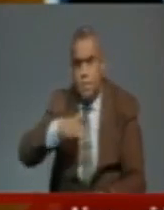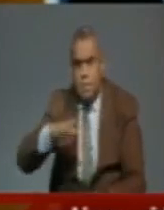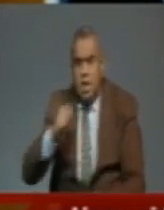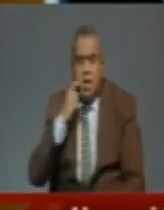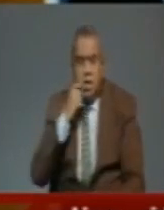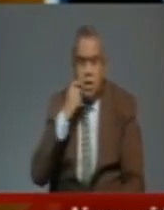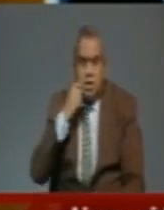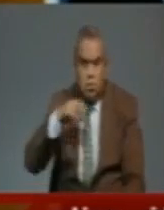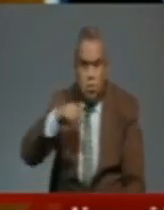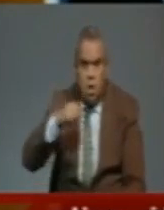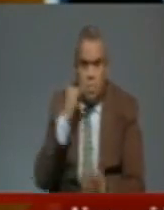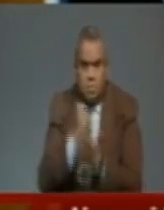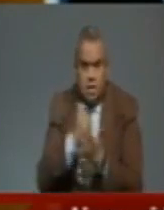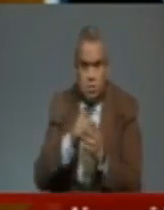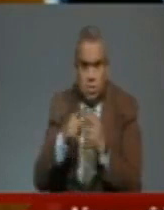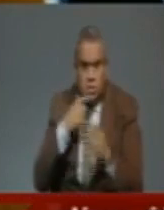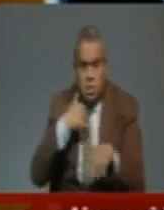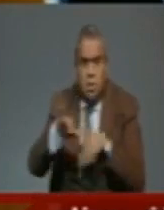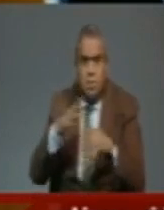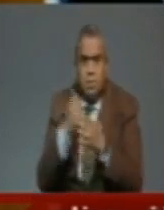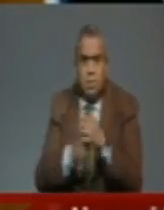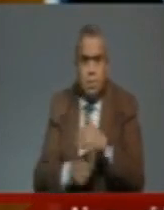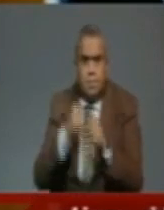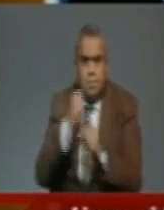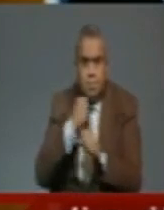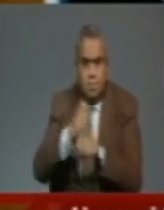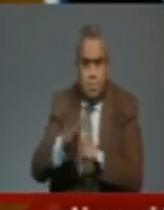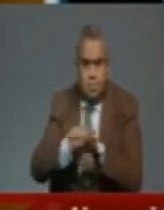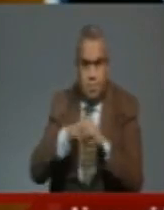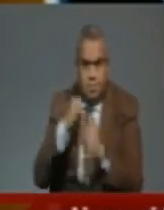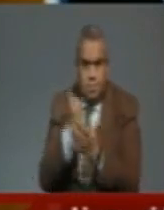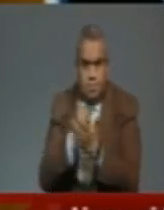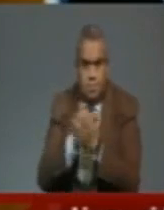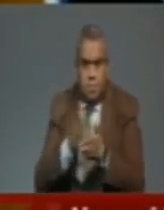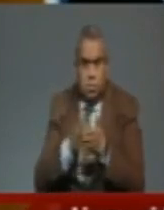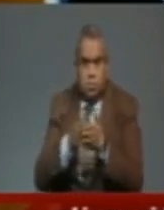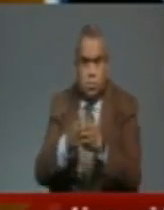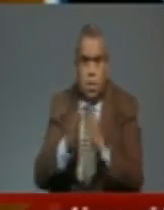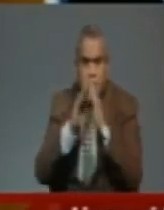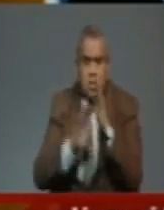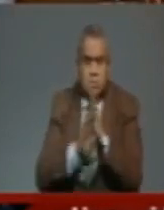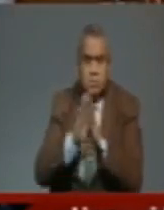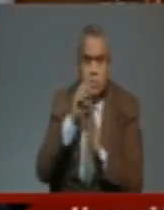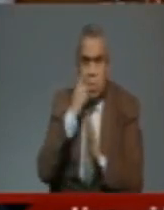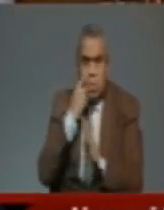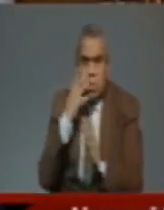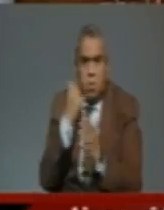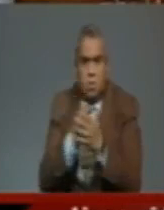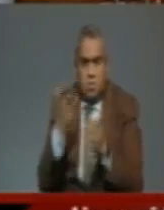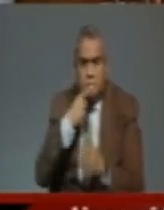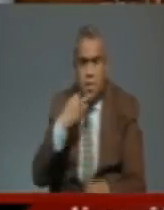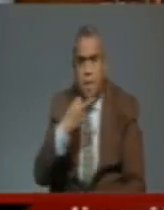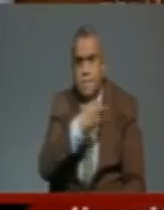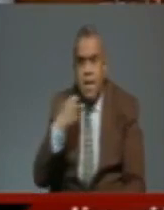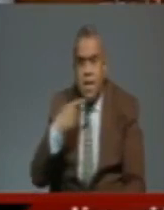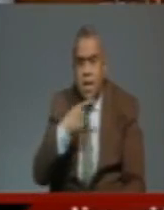ده. المحور الثاني الذي لا يقل اهميه هو تطوير الاسطول المصري. مصر يا فندم كان عندها في وقت من الاوقات 113 مركب، كان